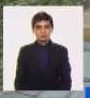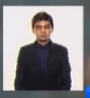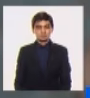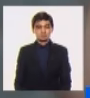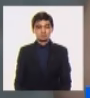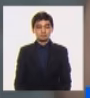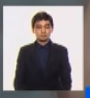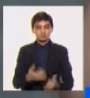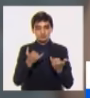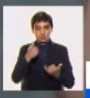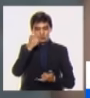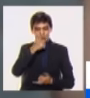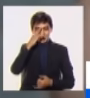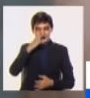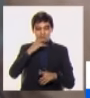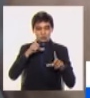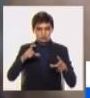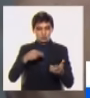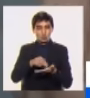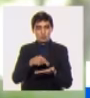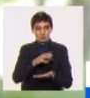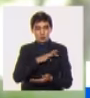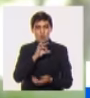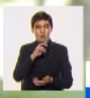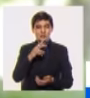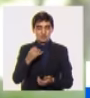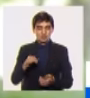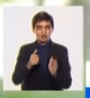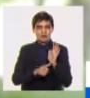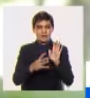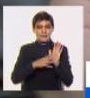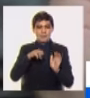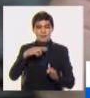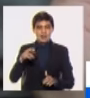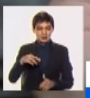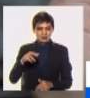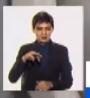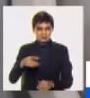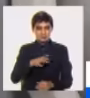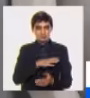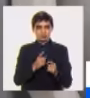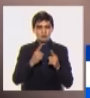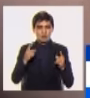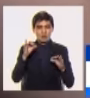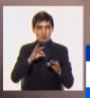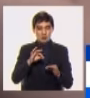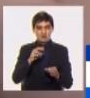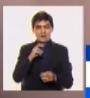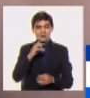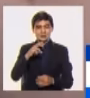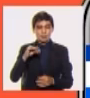в этом году казахстанцы совершили онлайн-покупки на 69 миллиардов тенге через крупнейшую платформу электронной коммерции